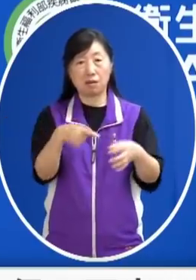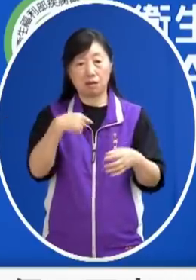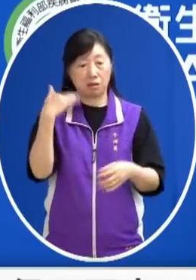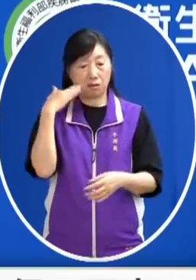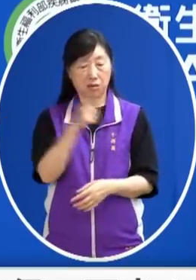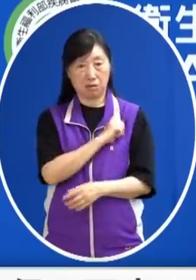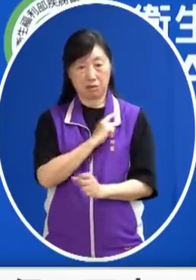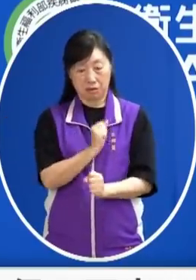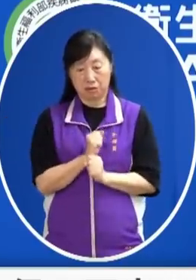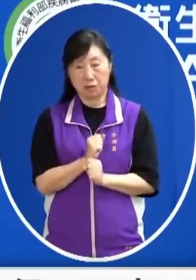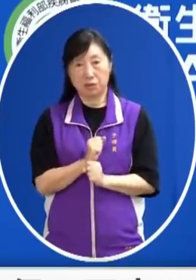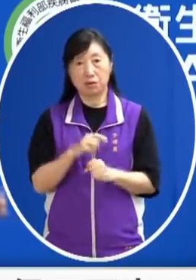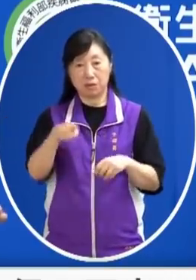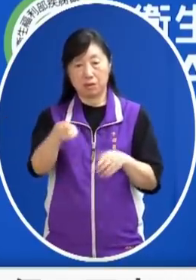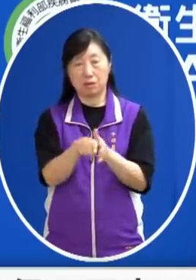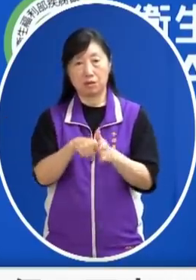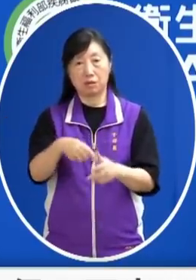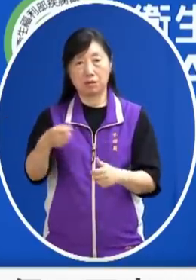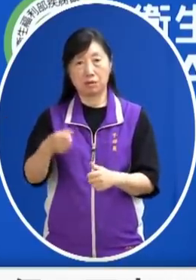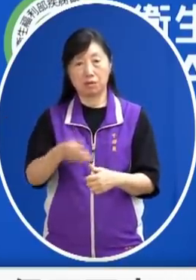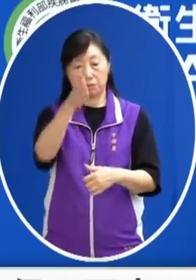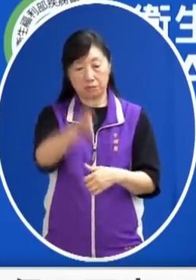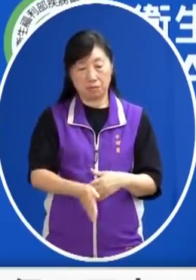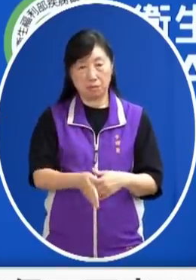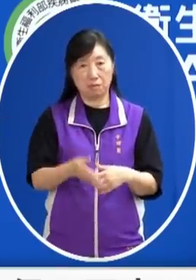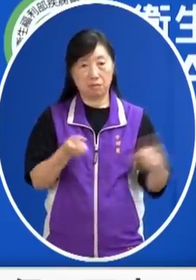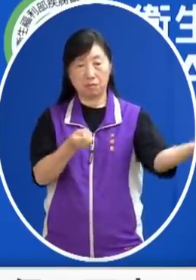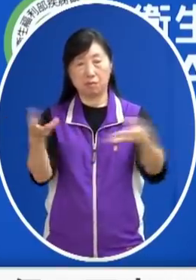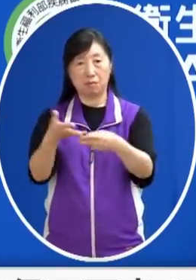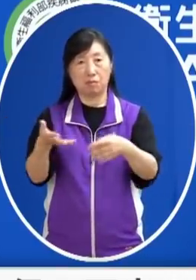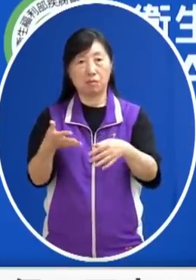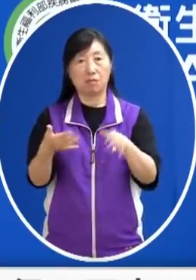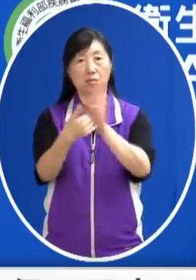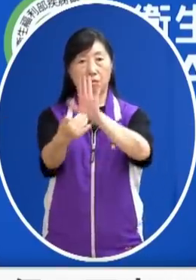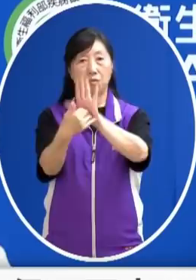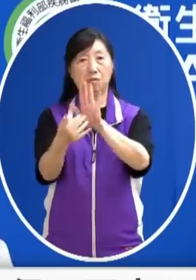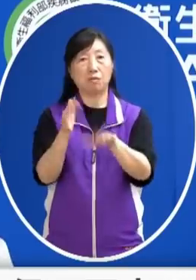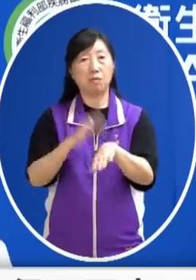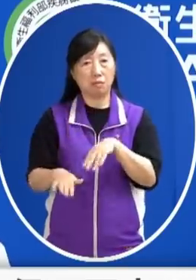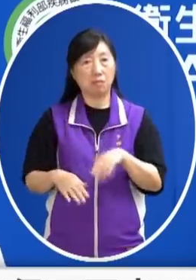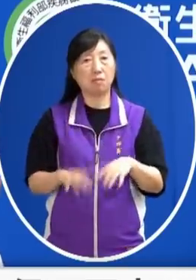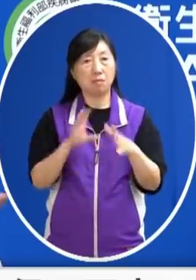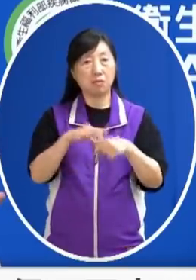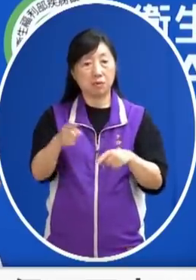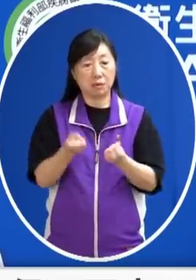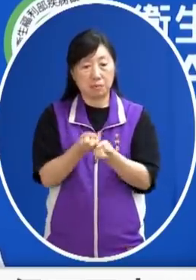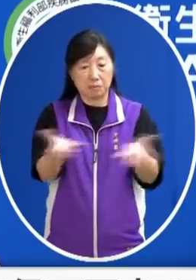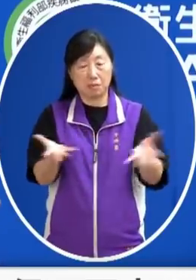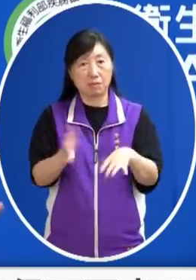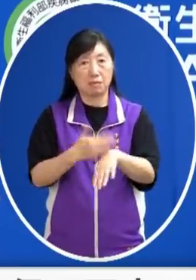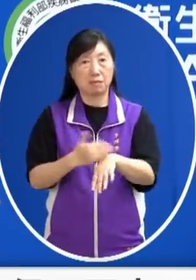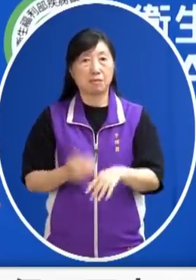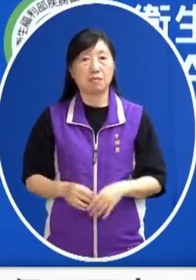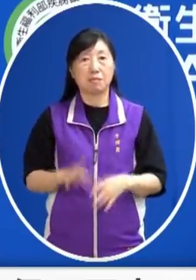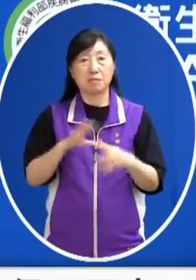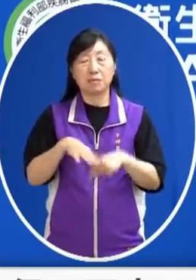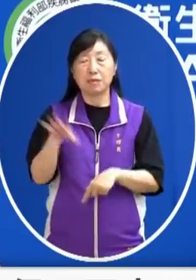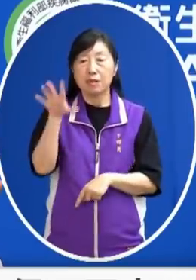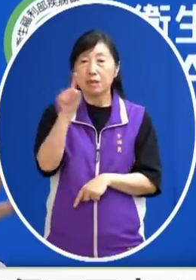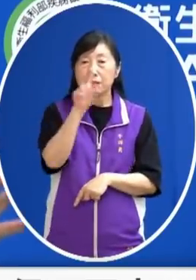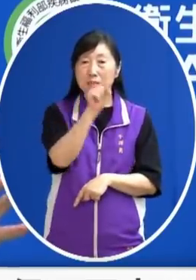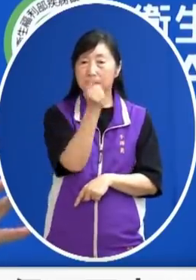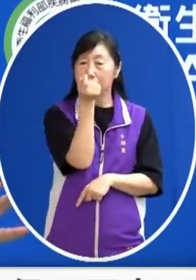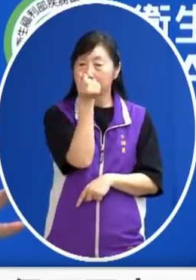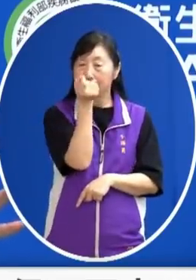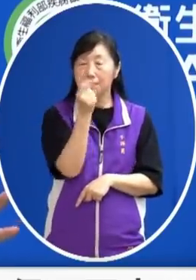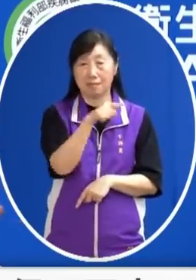了，它就不至于是大规模的哈这样子的一个发生。那零星的发生，我们都有心